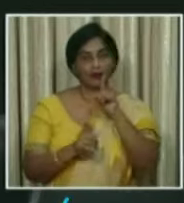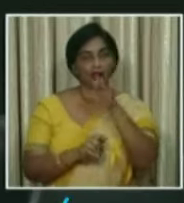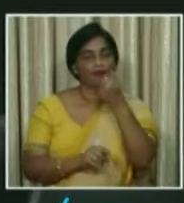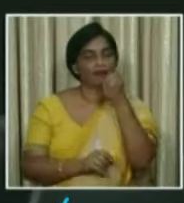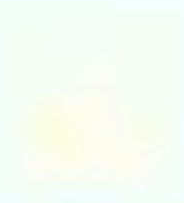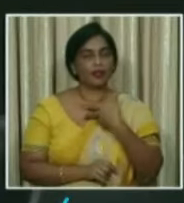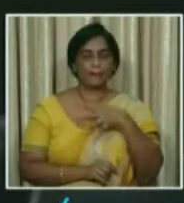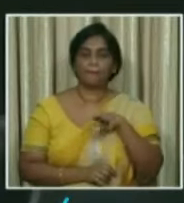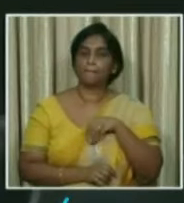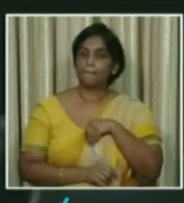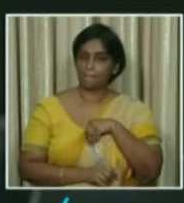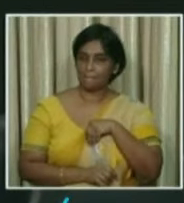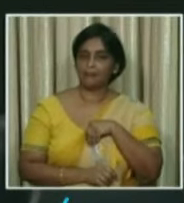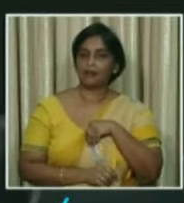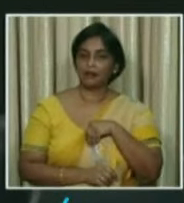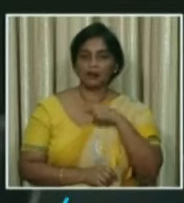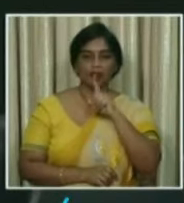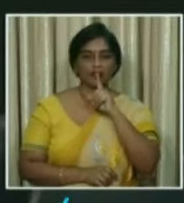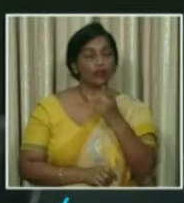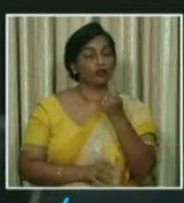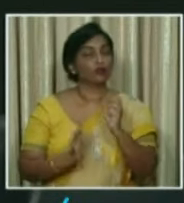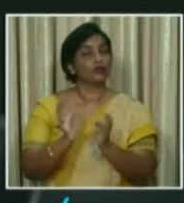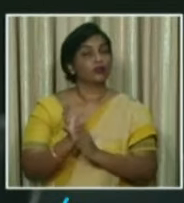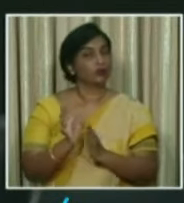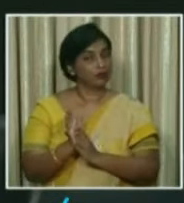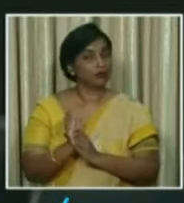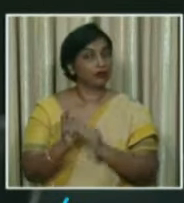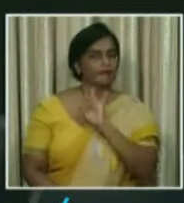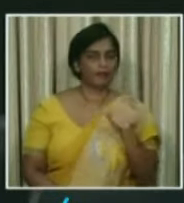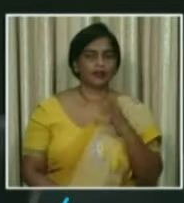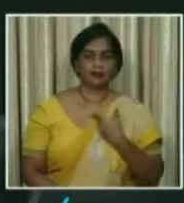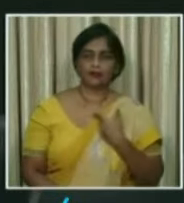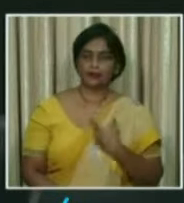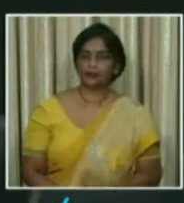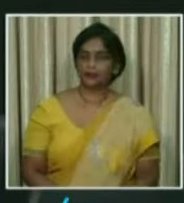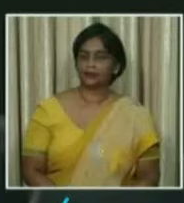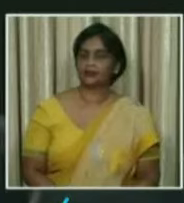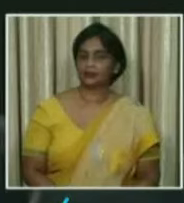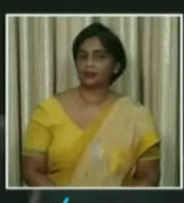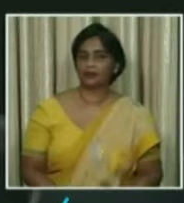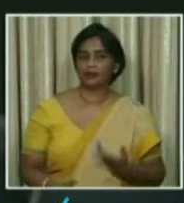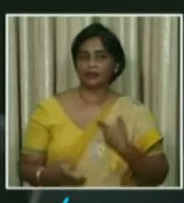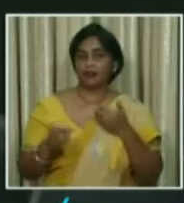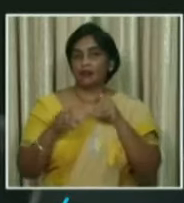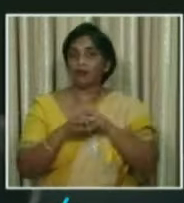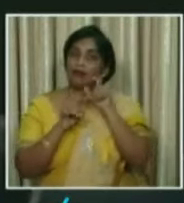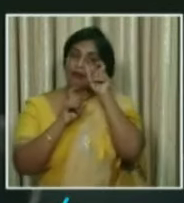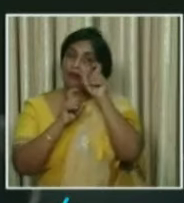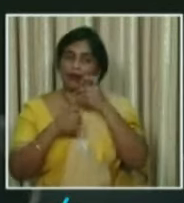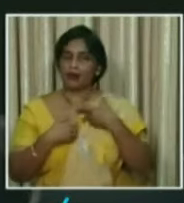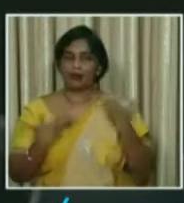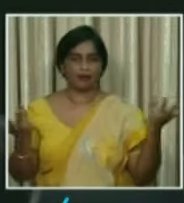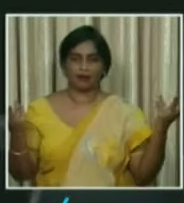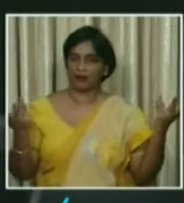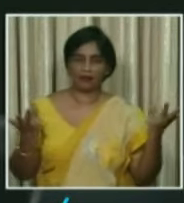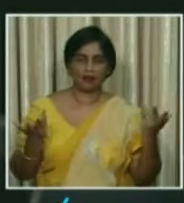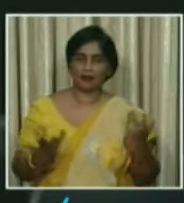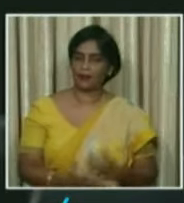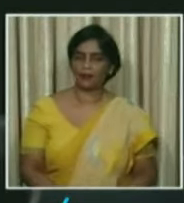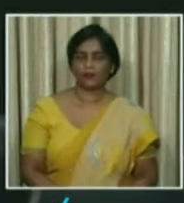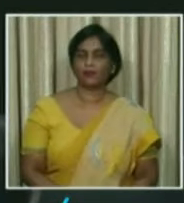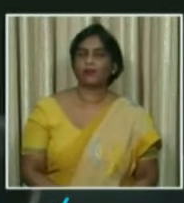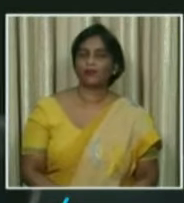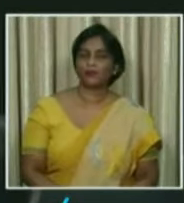අපි පිළිගන්නවා. දැන් එතුමාගේ විදිහට මුදල් කාර්ක සභාව නැතුනනම් අපි මුකුත් කරන්නේ නැහැ. අපි මේ ගොඩට වෙලා මේක දිහා බලා හිටියේ නැහැ. අපි අපි